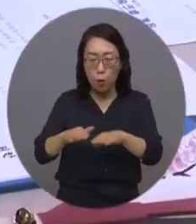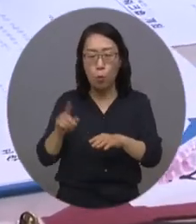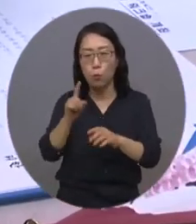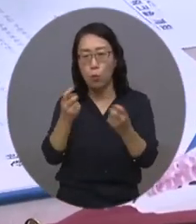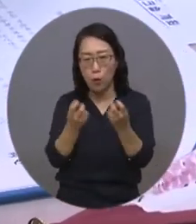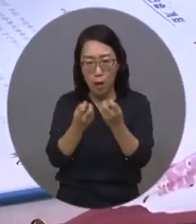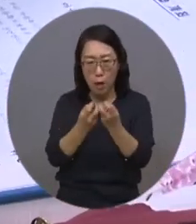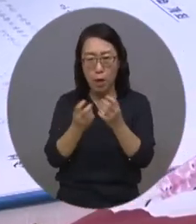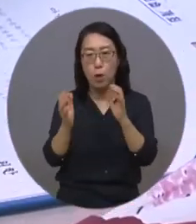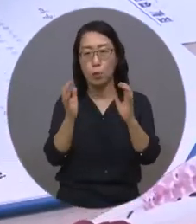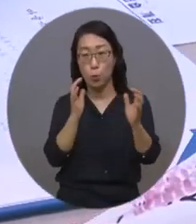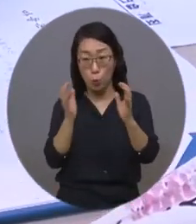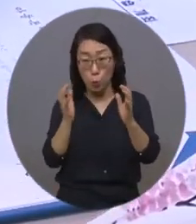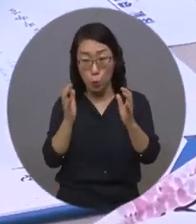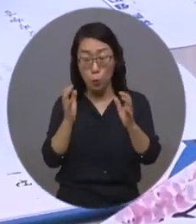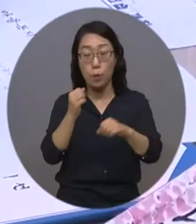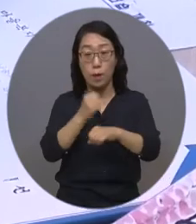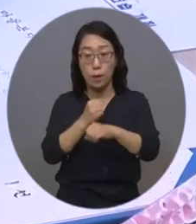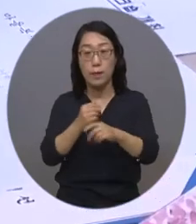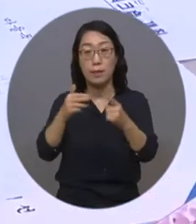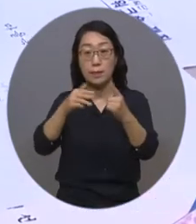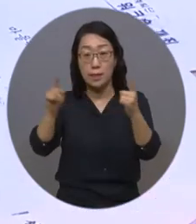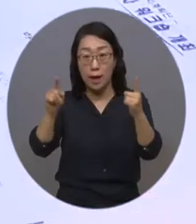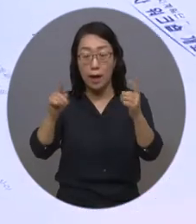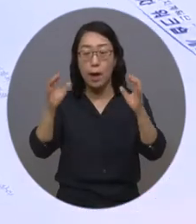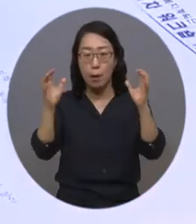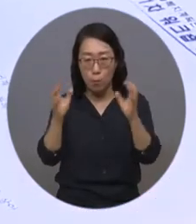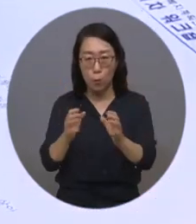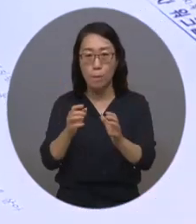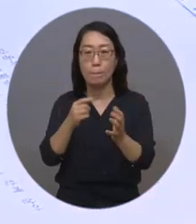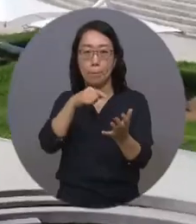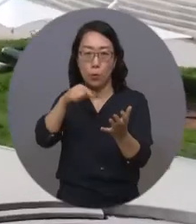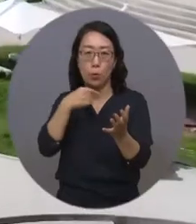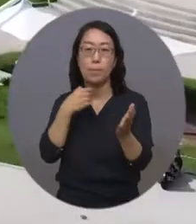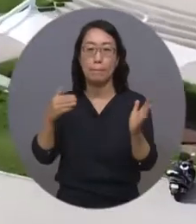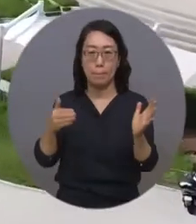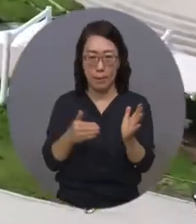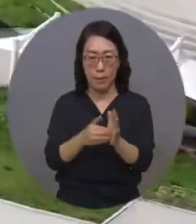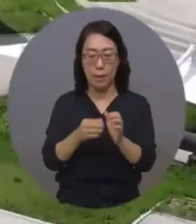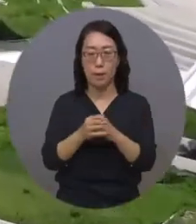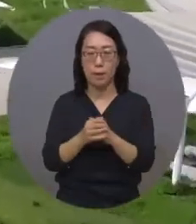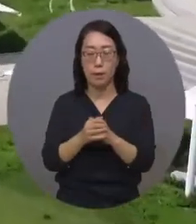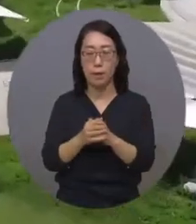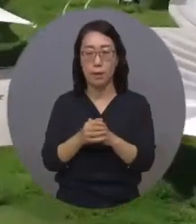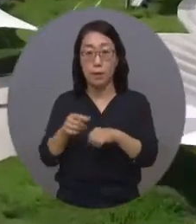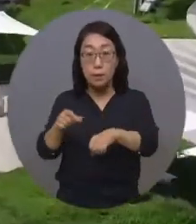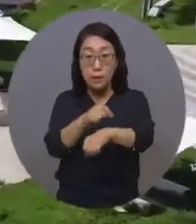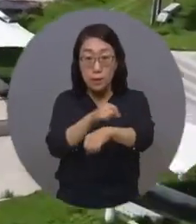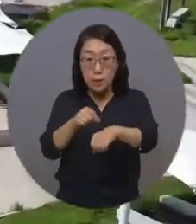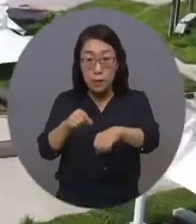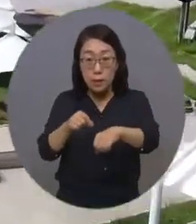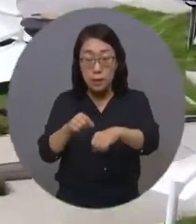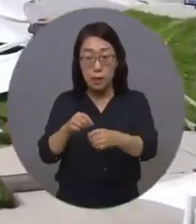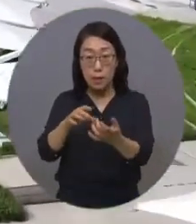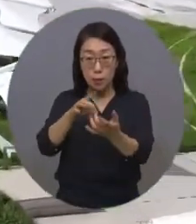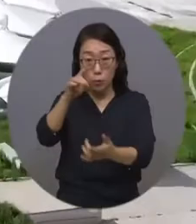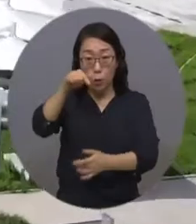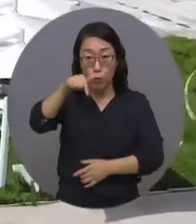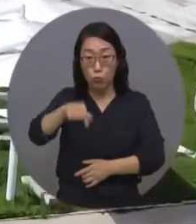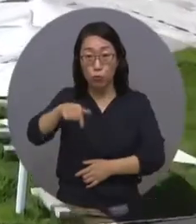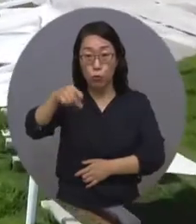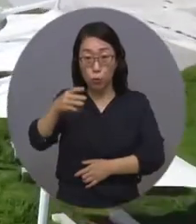갖는 제1차 워크숍을 진행했습니다. 특히 시범지역으로 선정된